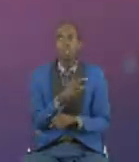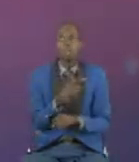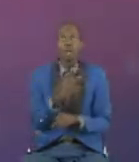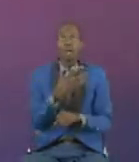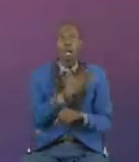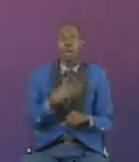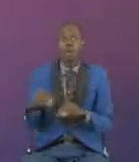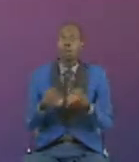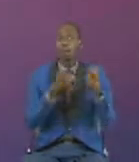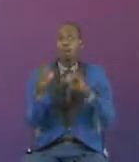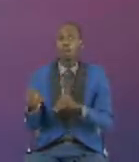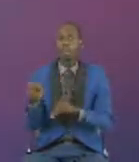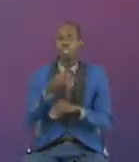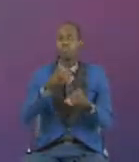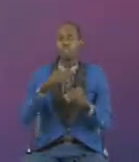les jetait en prison.